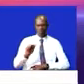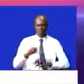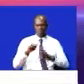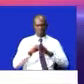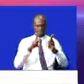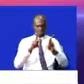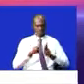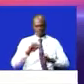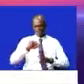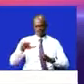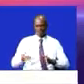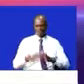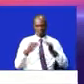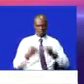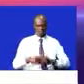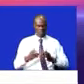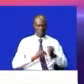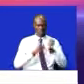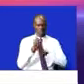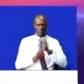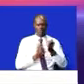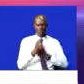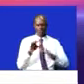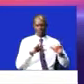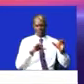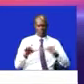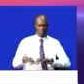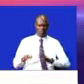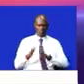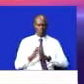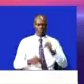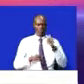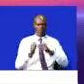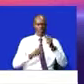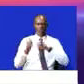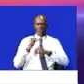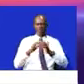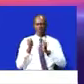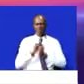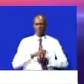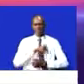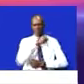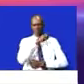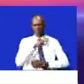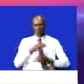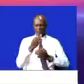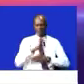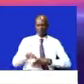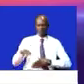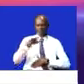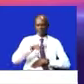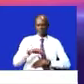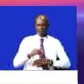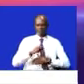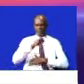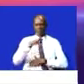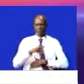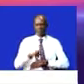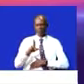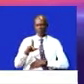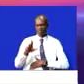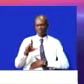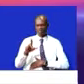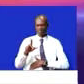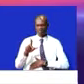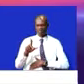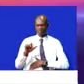Kisumu nyaka gie sani eri pod kale achiedh nade maka kod kacha ma bende ikelo kod chido mar alwora. Julian Ouma gi